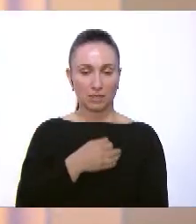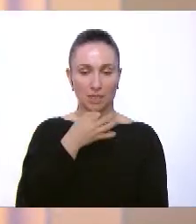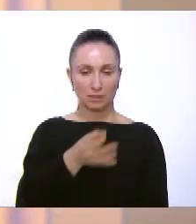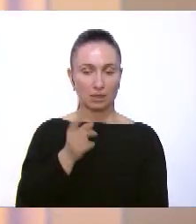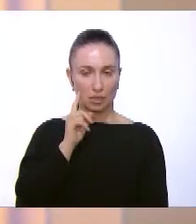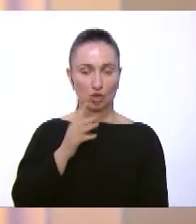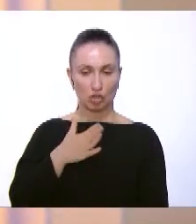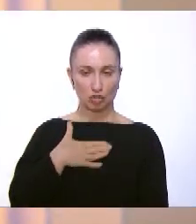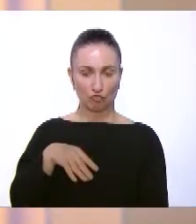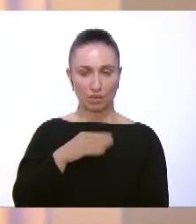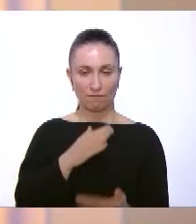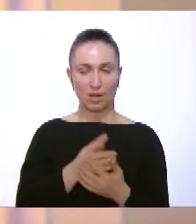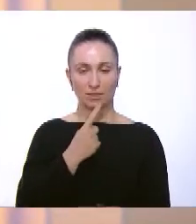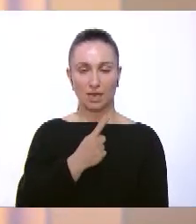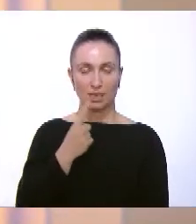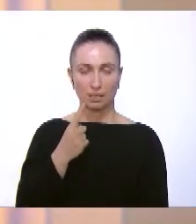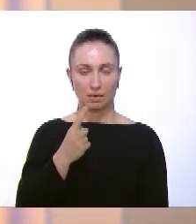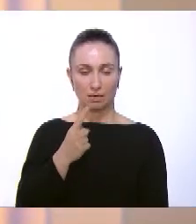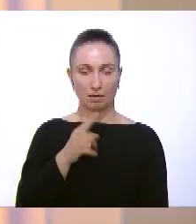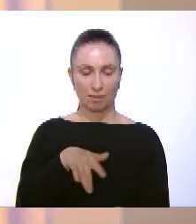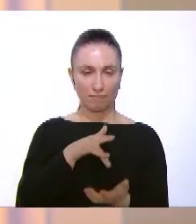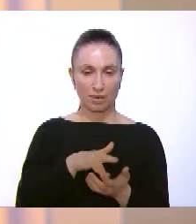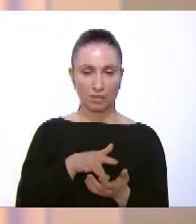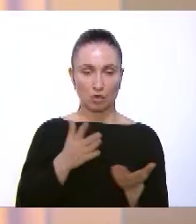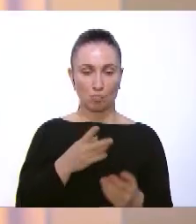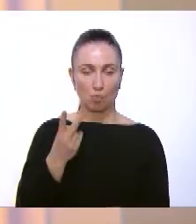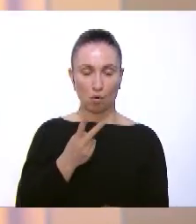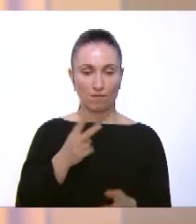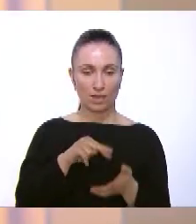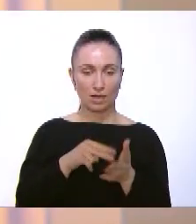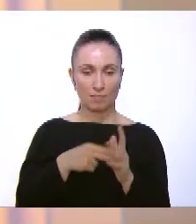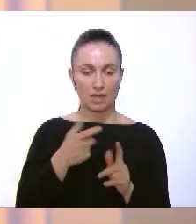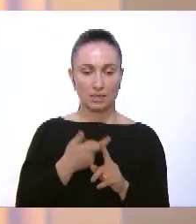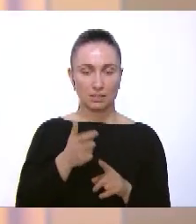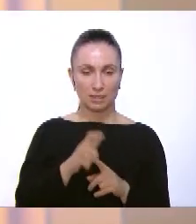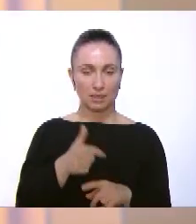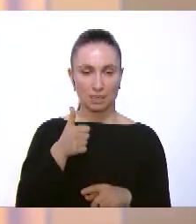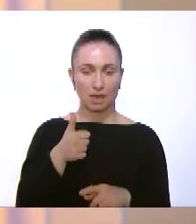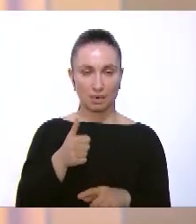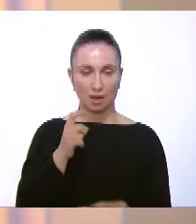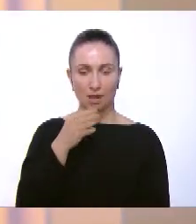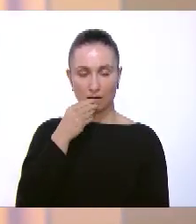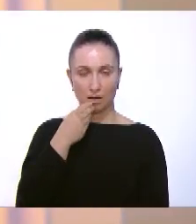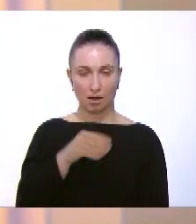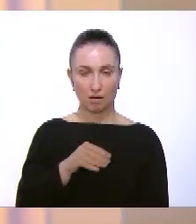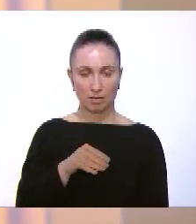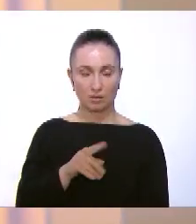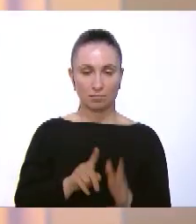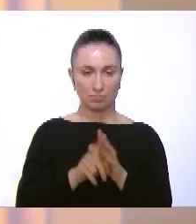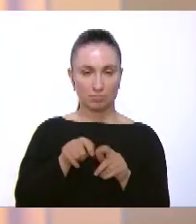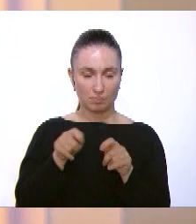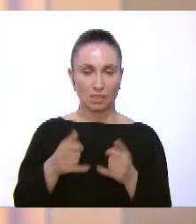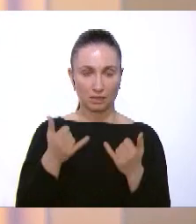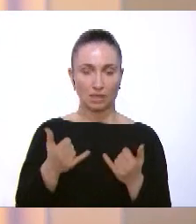რომ ჩვენ ვართ ერთ-ერთი მოწინავე, ვინც ეს ორივე სტრატეგია ძალიან კარგად და ხარისხიანად დანერგა